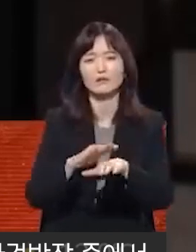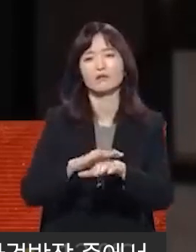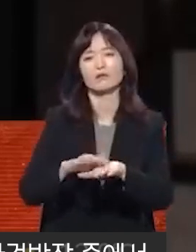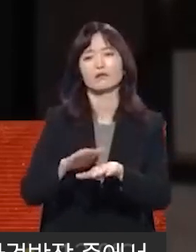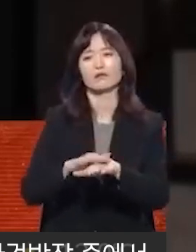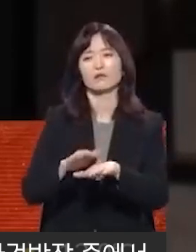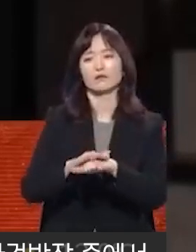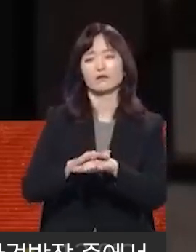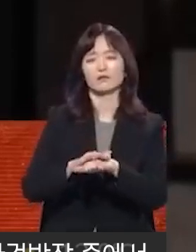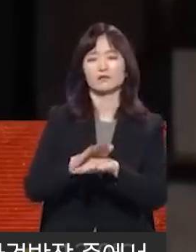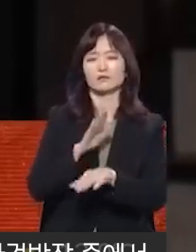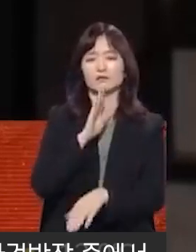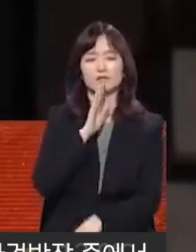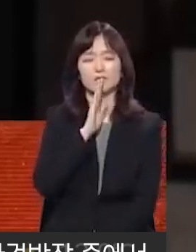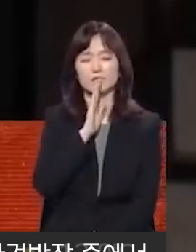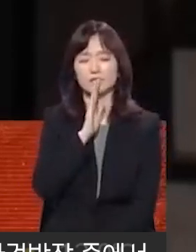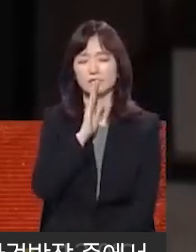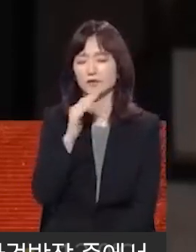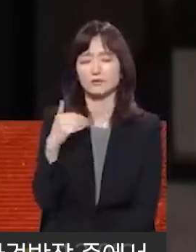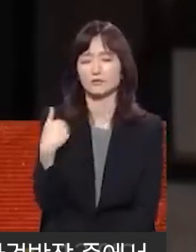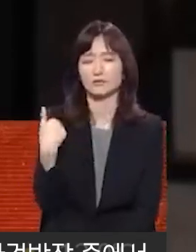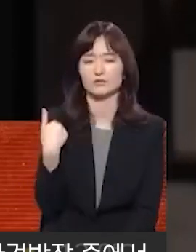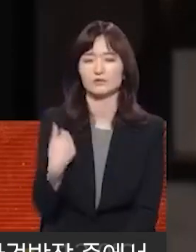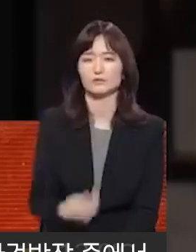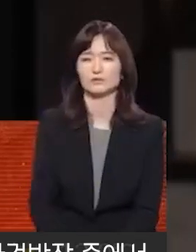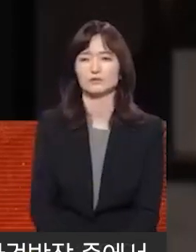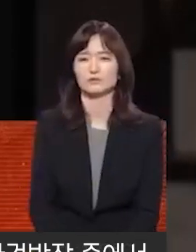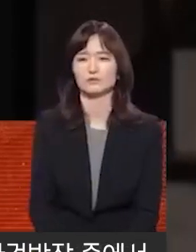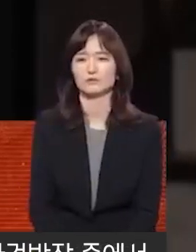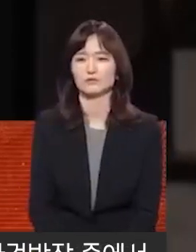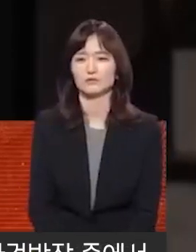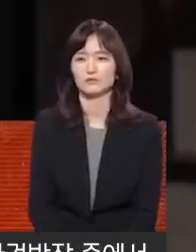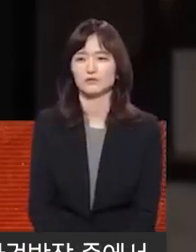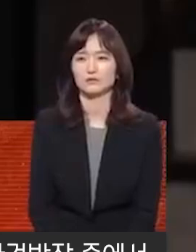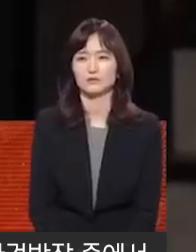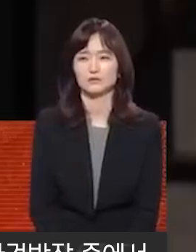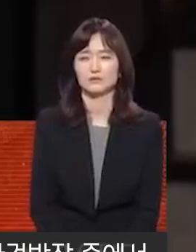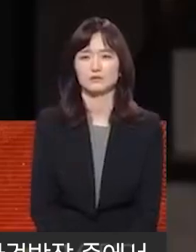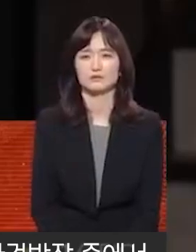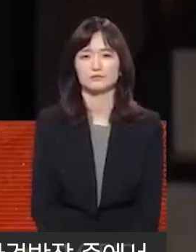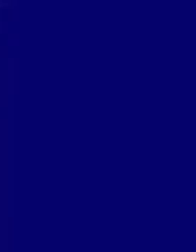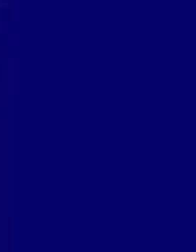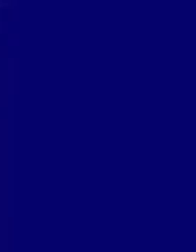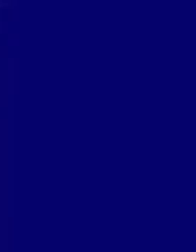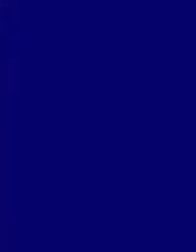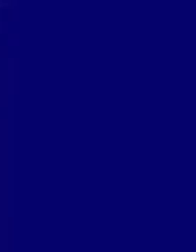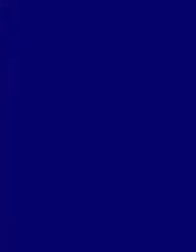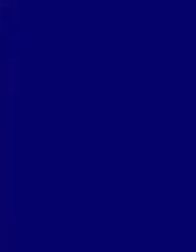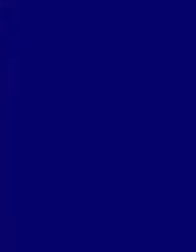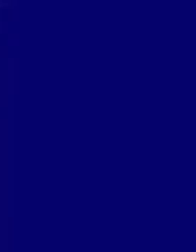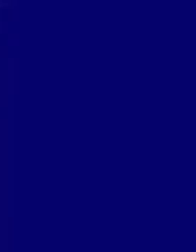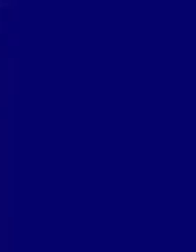정말 우리가 예측을 갖다가 하지 못했습니다. 즉 예. 다시 말해서 사필귀정이죠. 예.